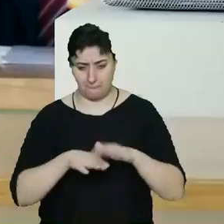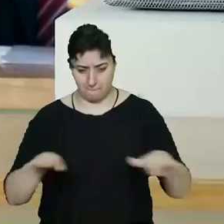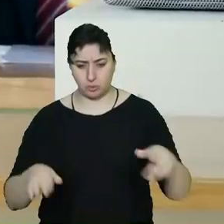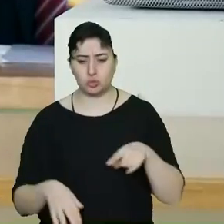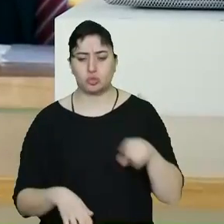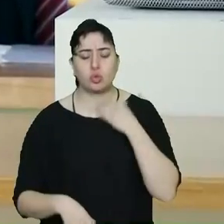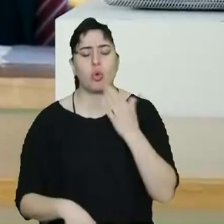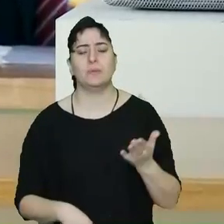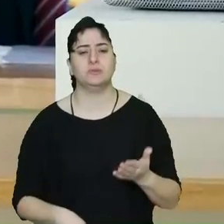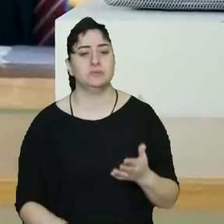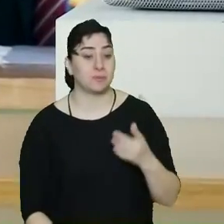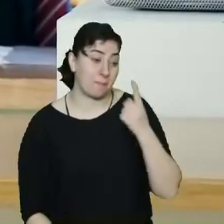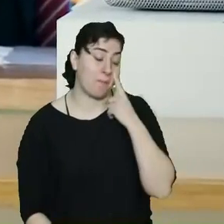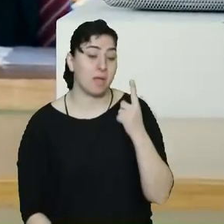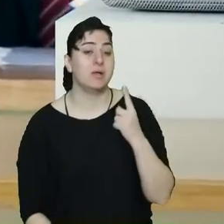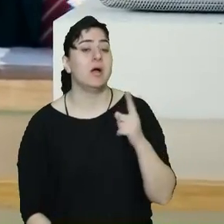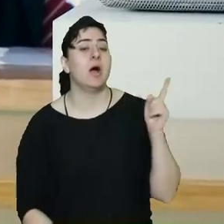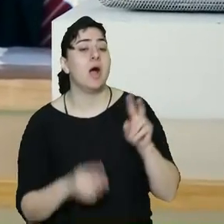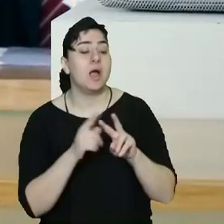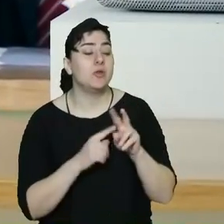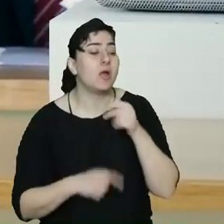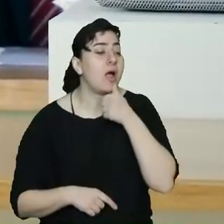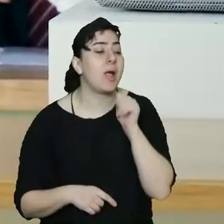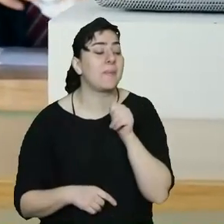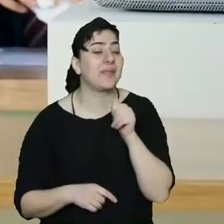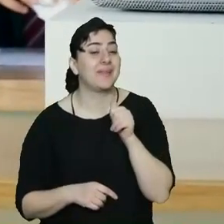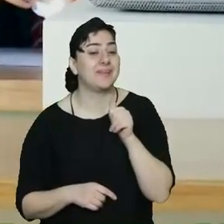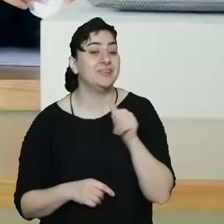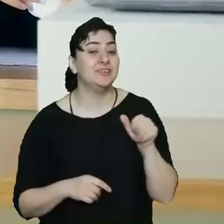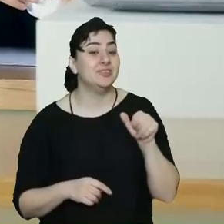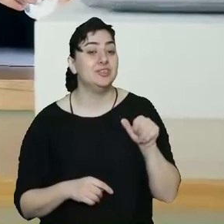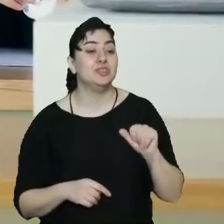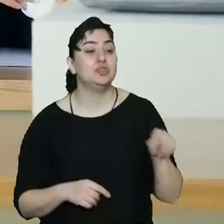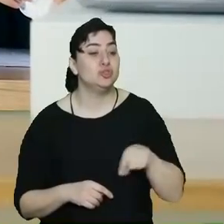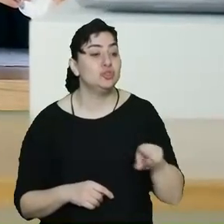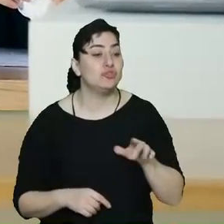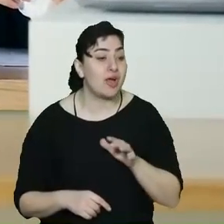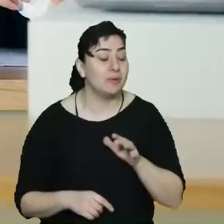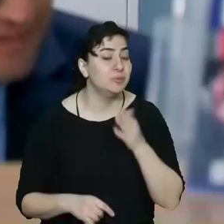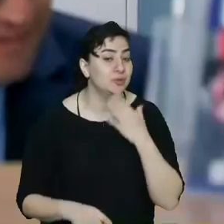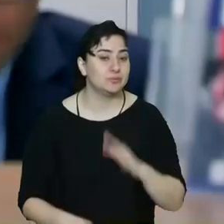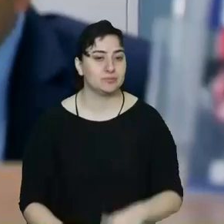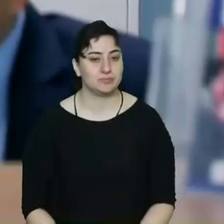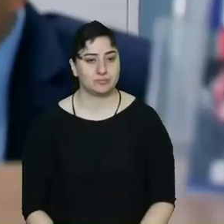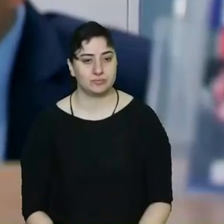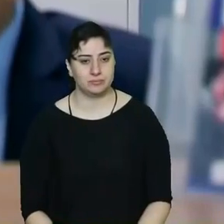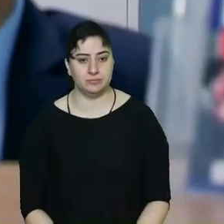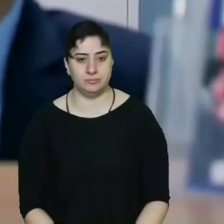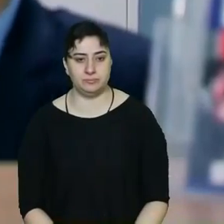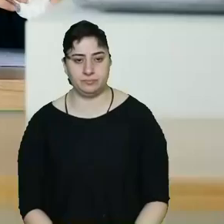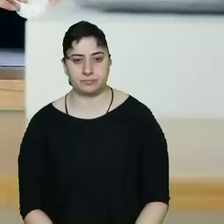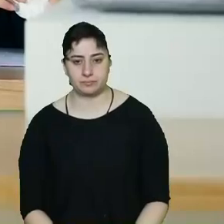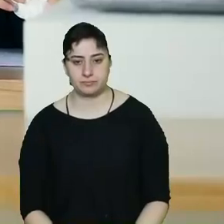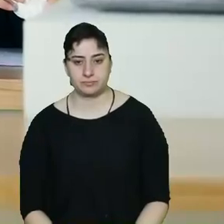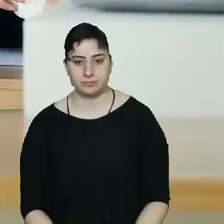olur? İyi izleyin şimdi. Aydoğan abi, turşu yok mu abi? Aydoğan yan masada oturan müdüre